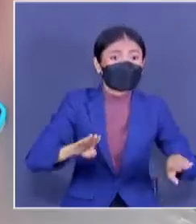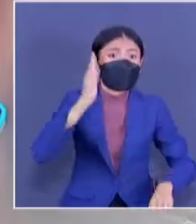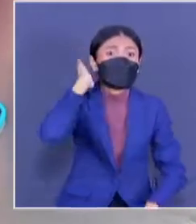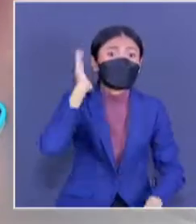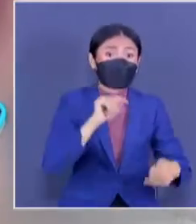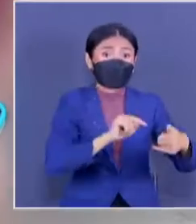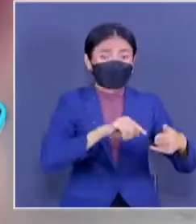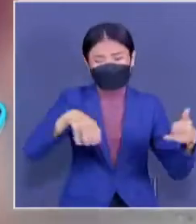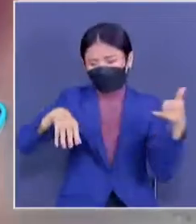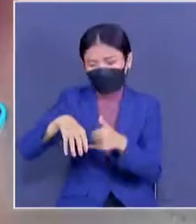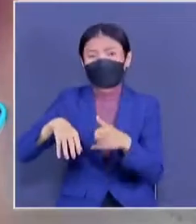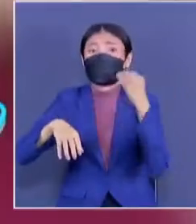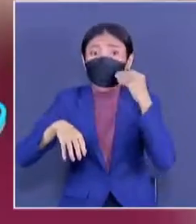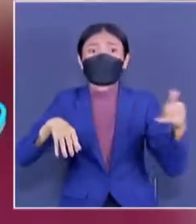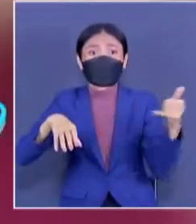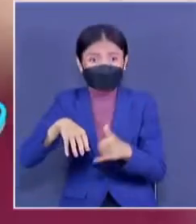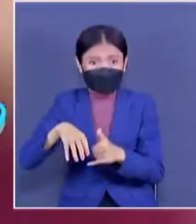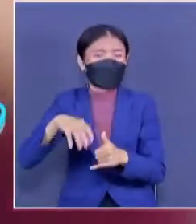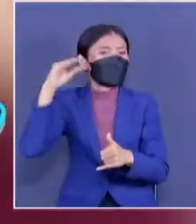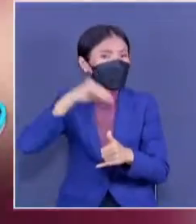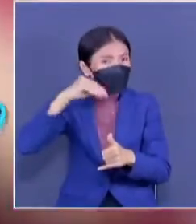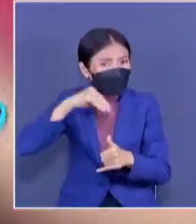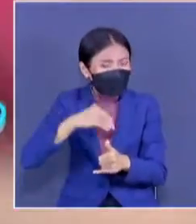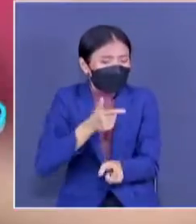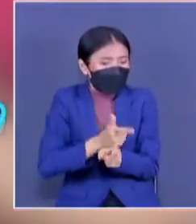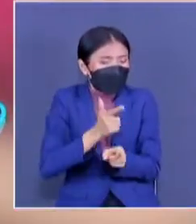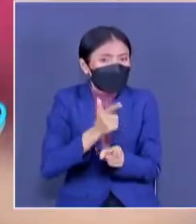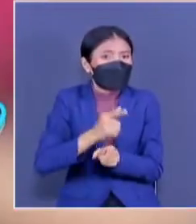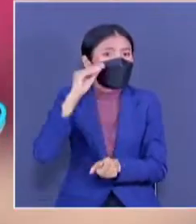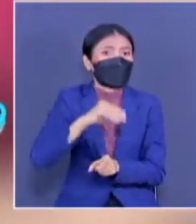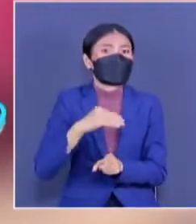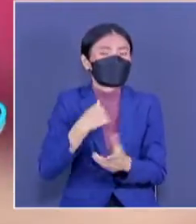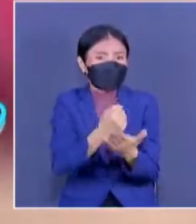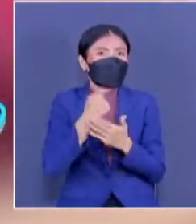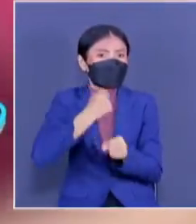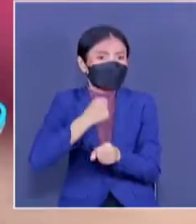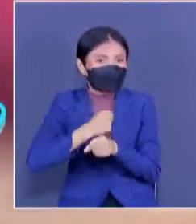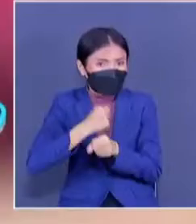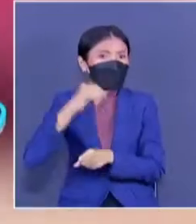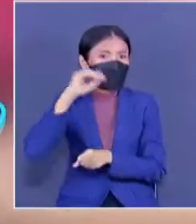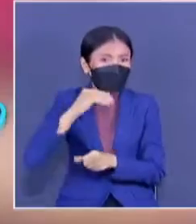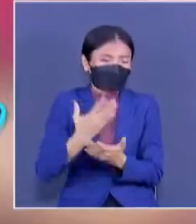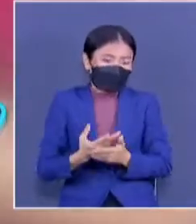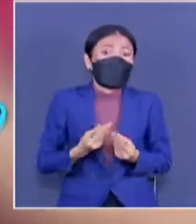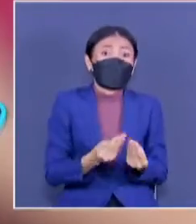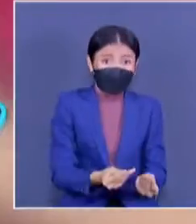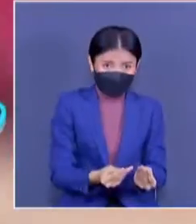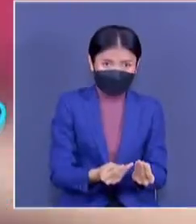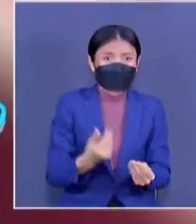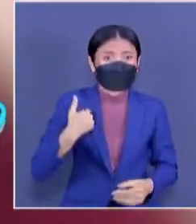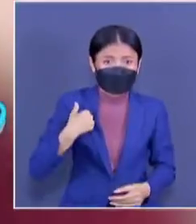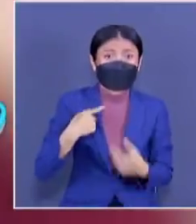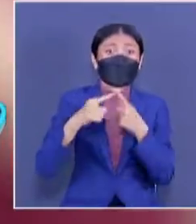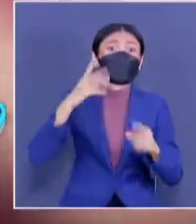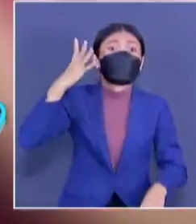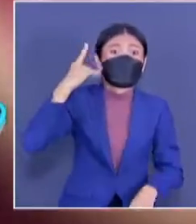านเธอตลอดแล้วก็จะให้ช่วยงานเล็กๆน้อยๆเธอก็จะให้เงินเป็นค่าตอบแทนแต่ว่าเมื่อวานนี้ค่ะวันที่2มีนาคมแม่